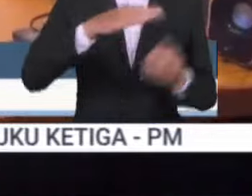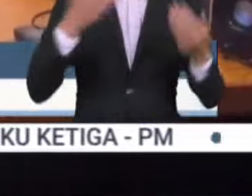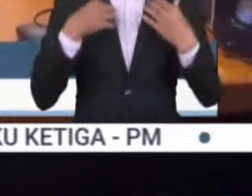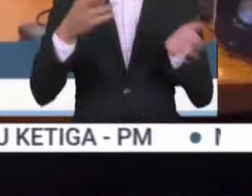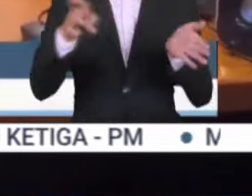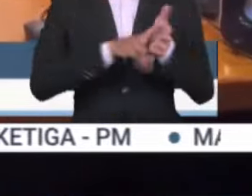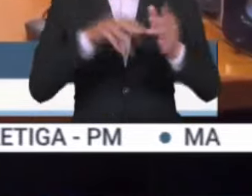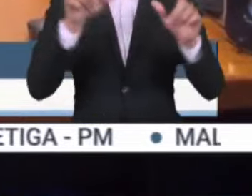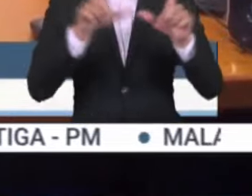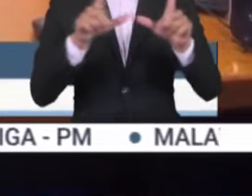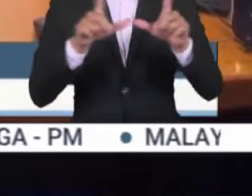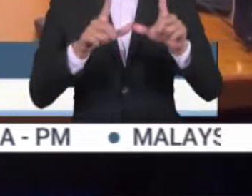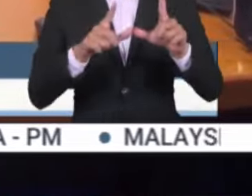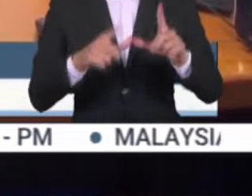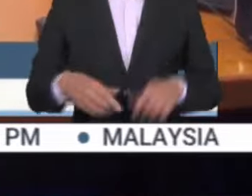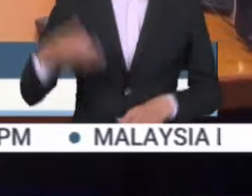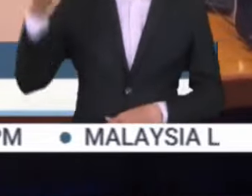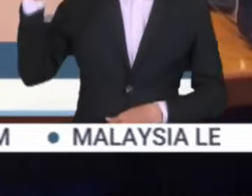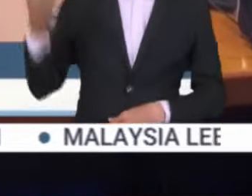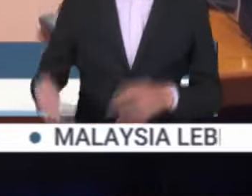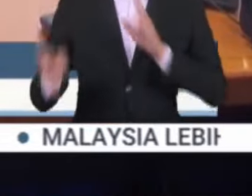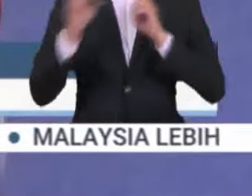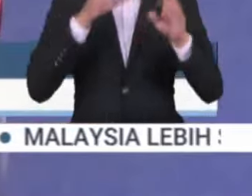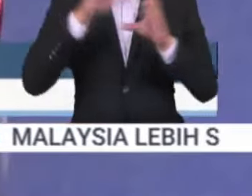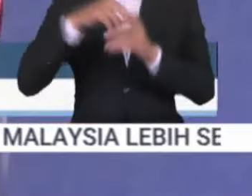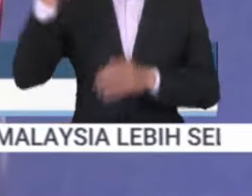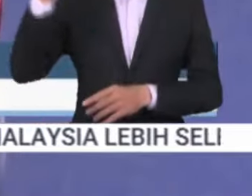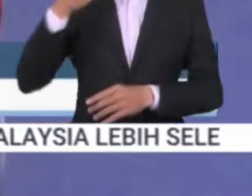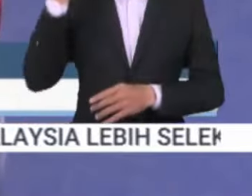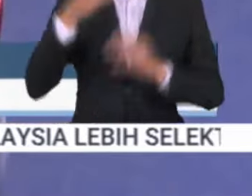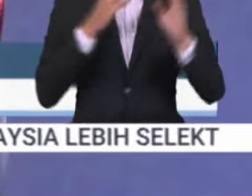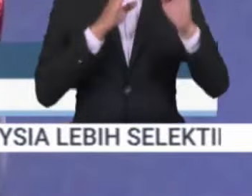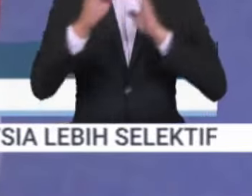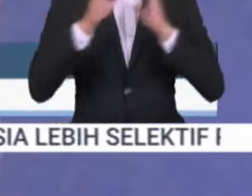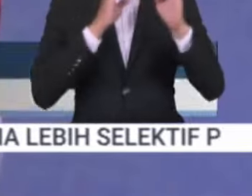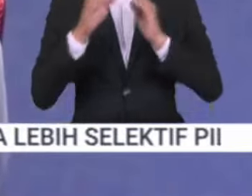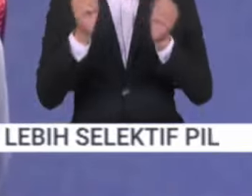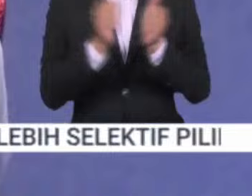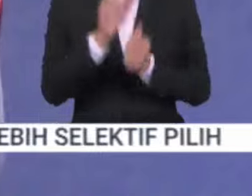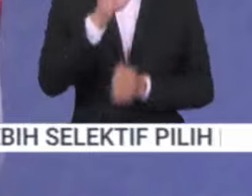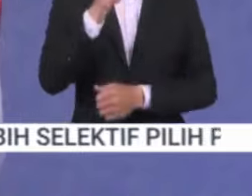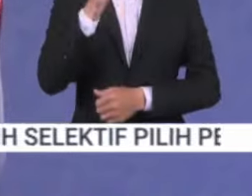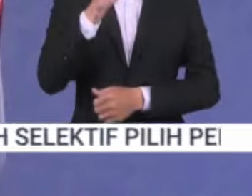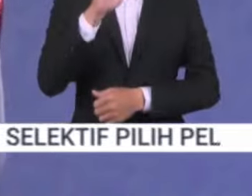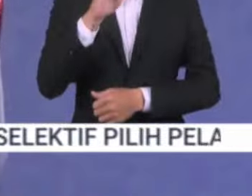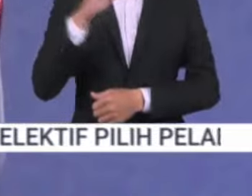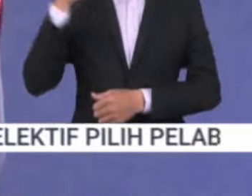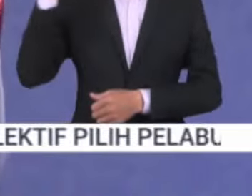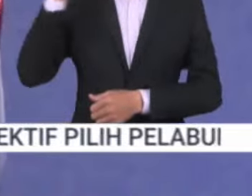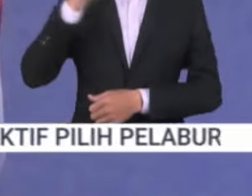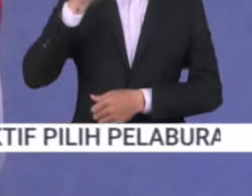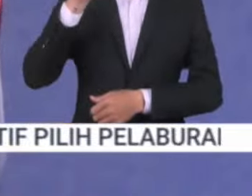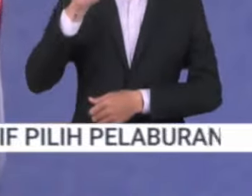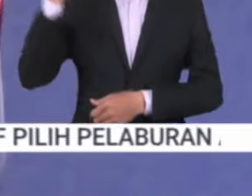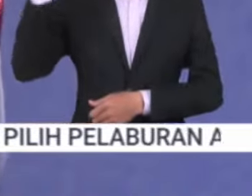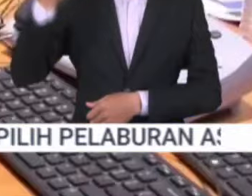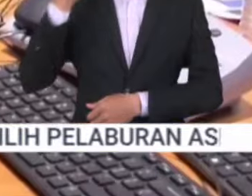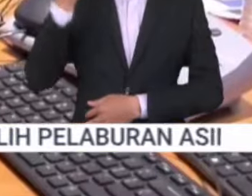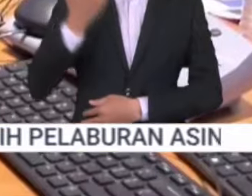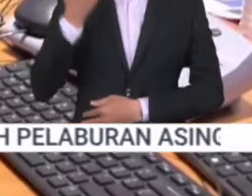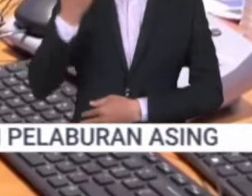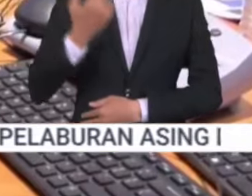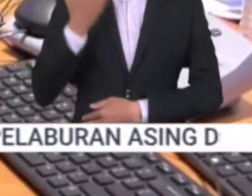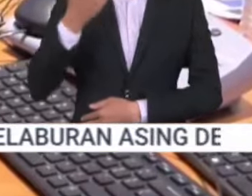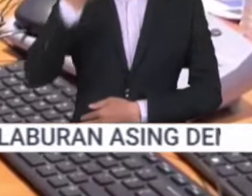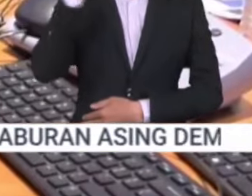bersijil. Beliau berkata demikian pada program radio Bual Bicara Miri FM bersama Farma Jawatankuasa Jualan Sempena Program Madani